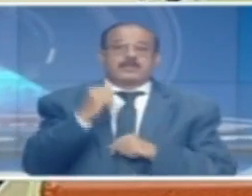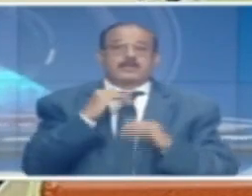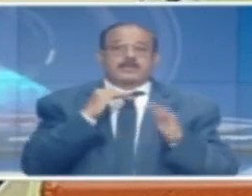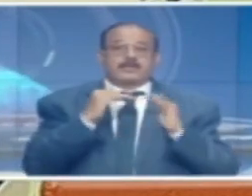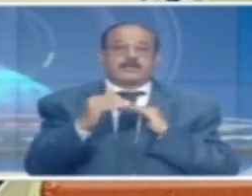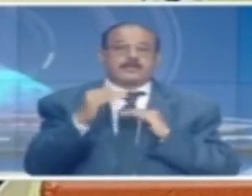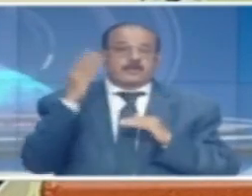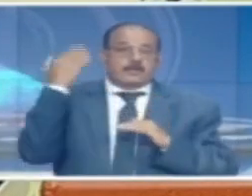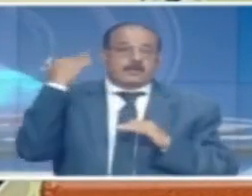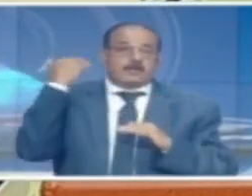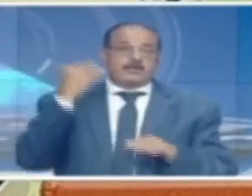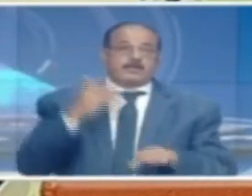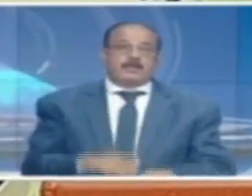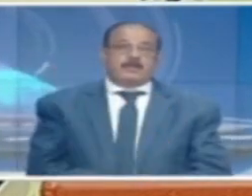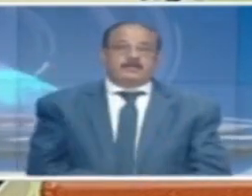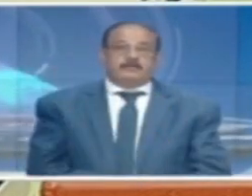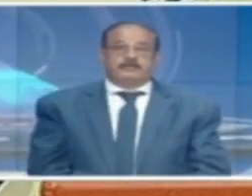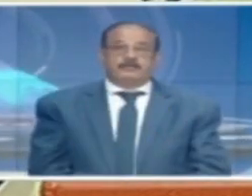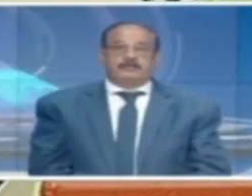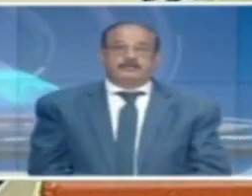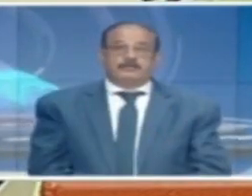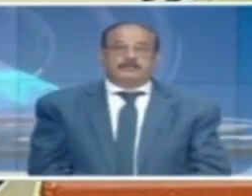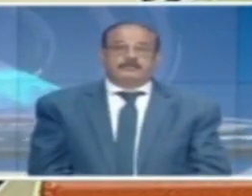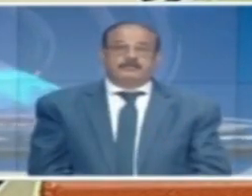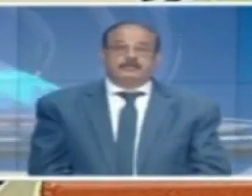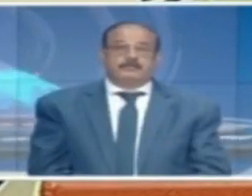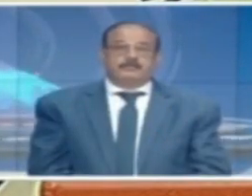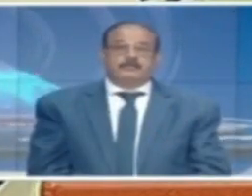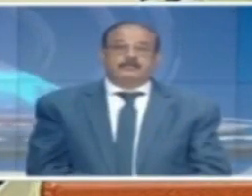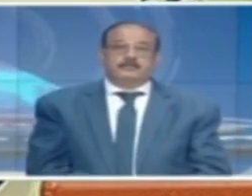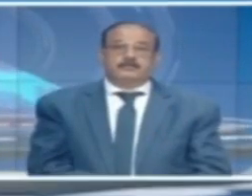الأرضية لاستقرار ليبيا.